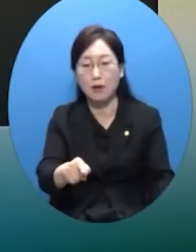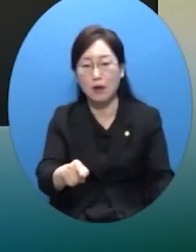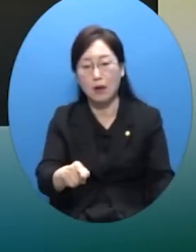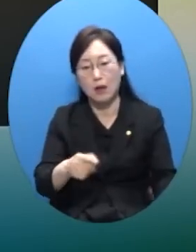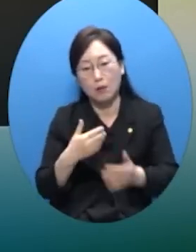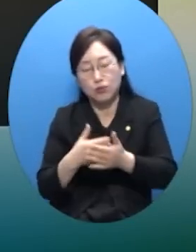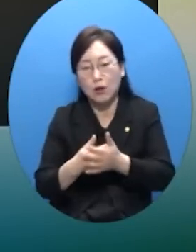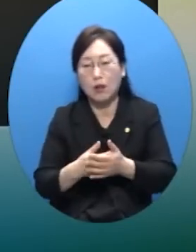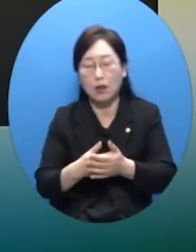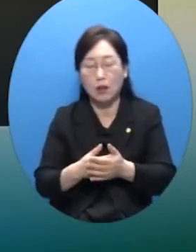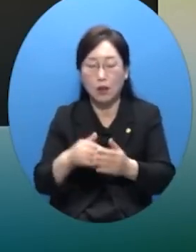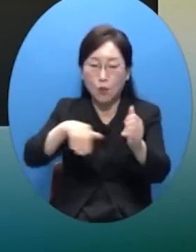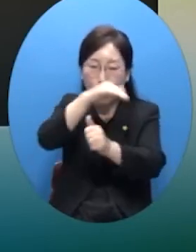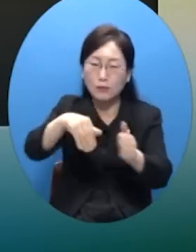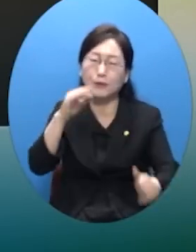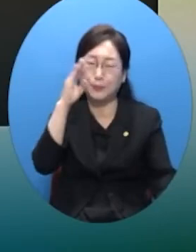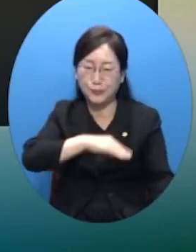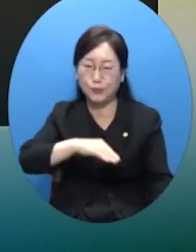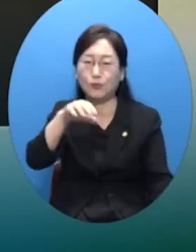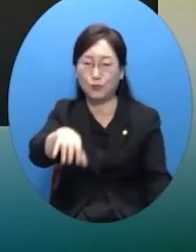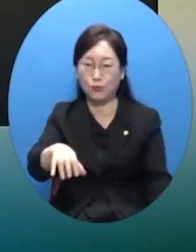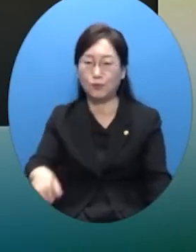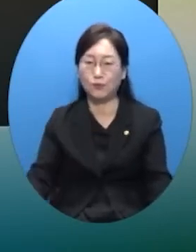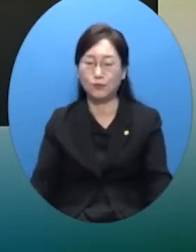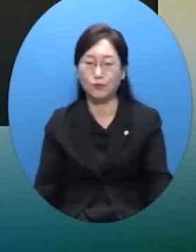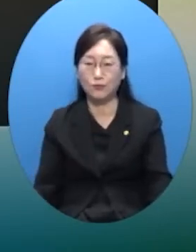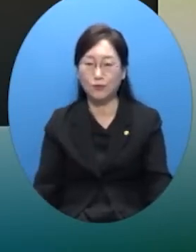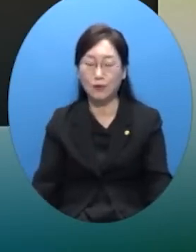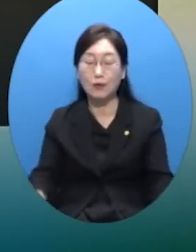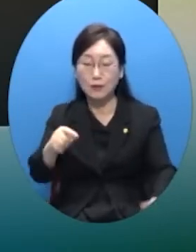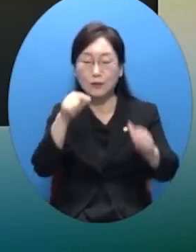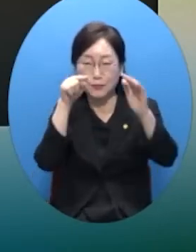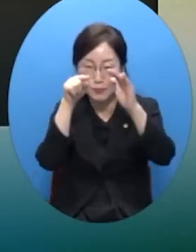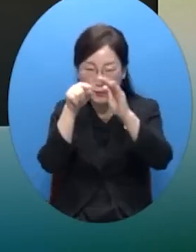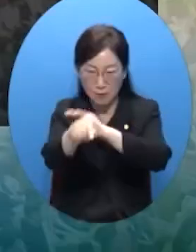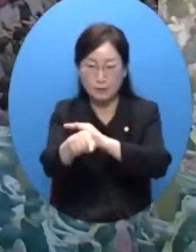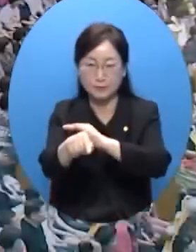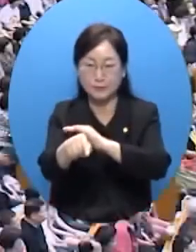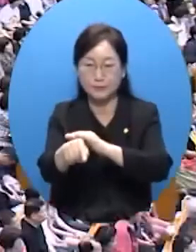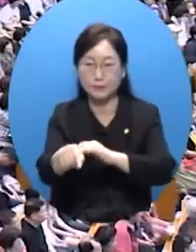참 열악한 환경이 있는 곳이었습니다. 이곳에 가서